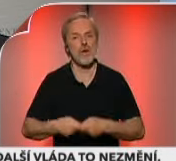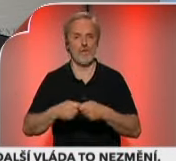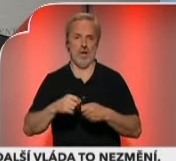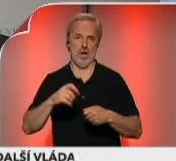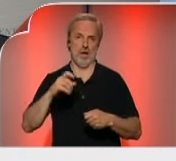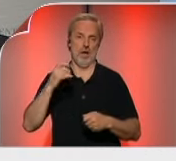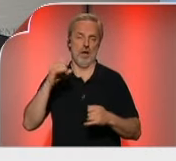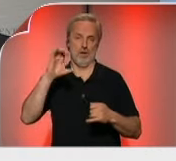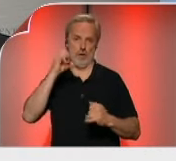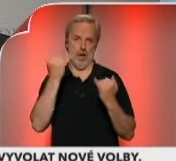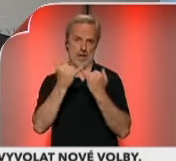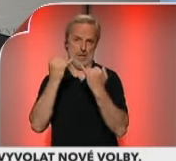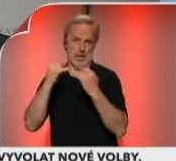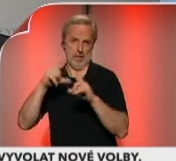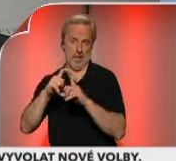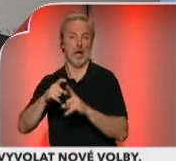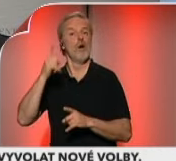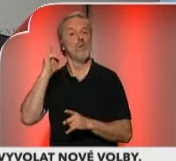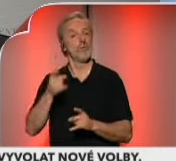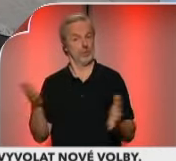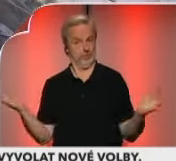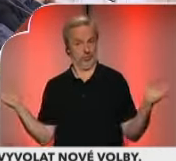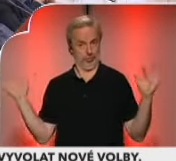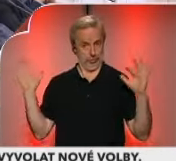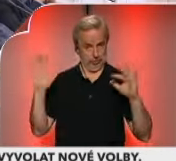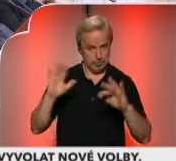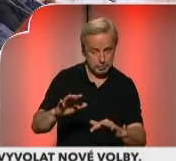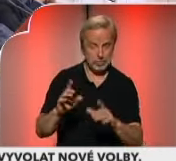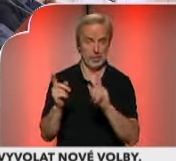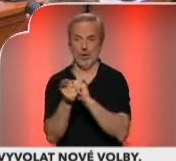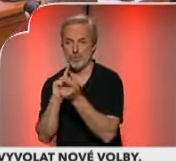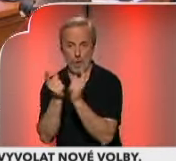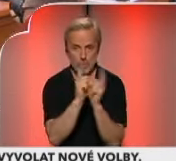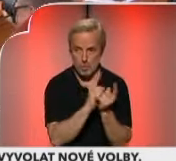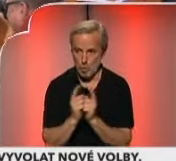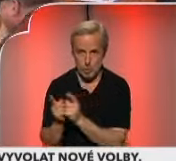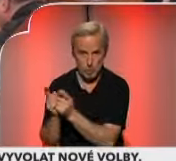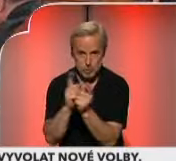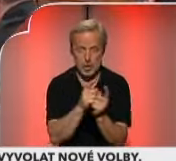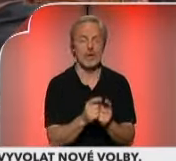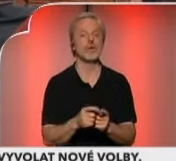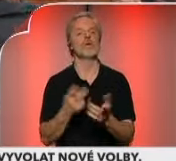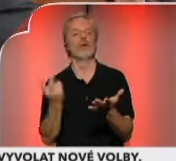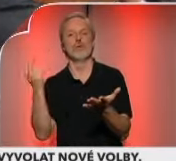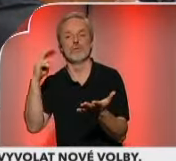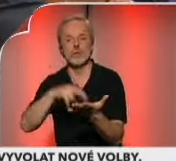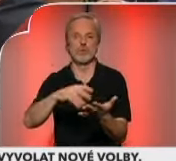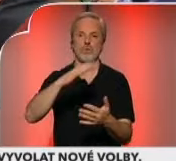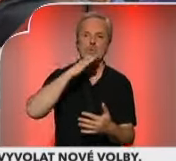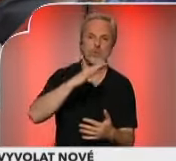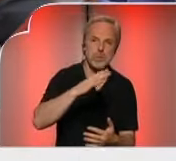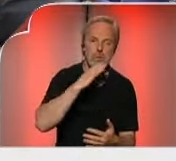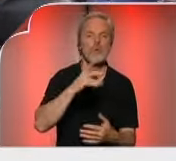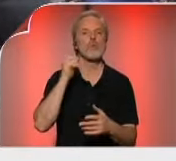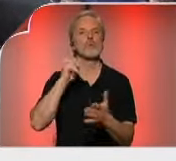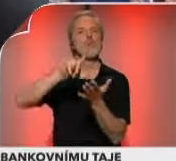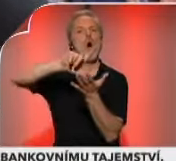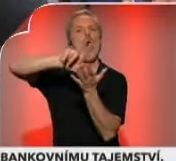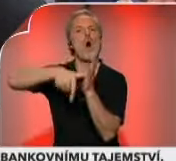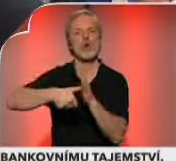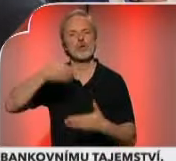oni se musí sejít musí mít možnost o tom diskutovat To znamená musí být svolány Okresní konference pokud možno s klíčem